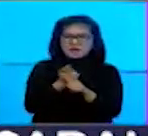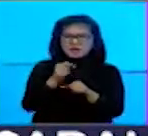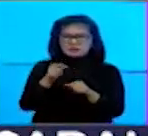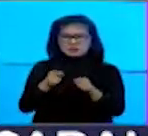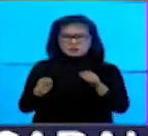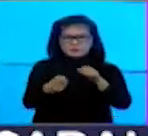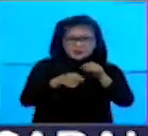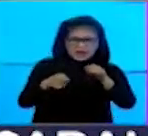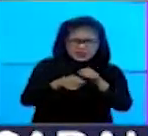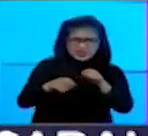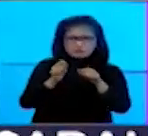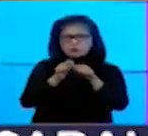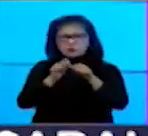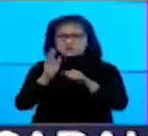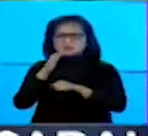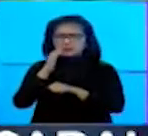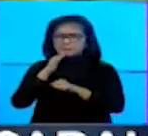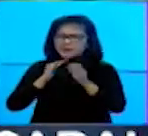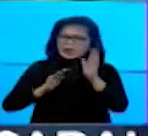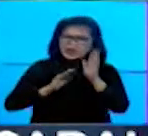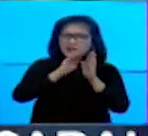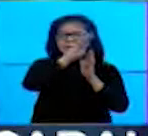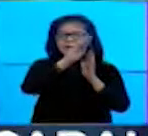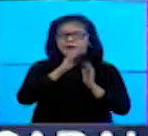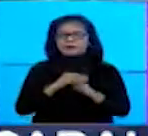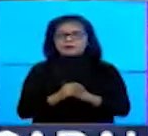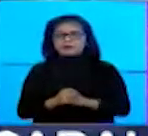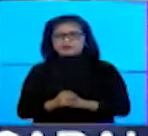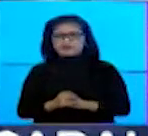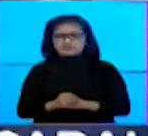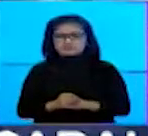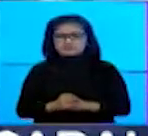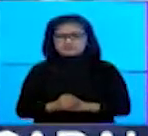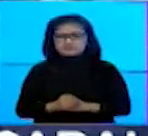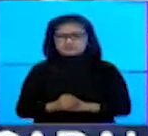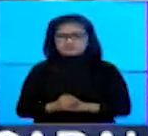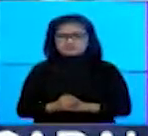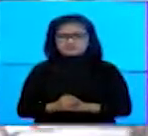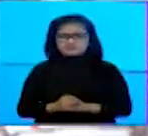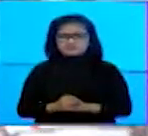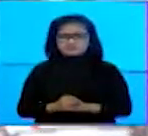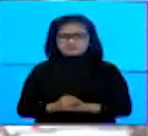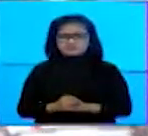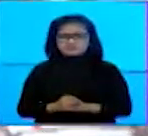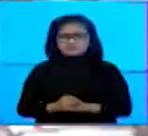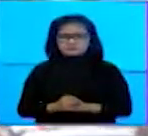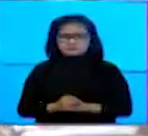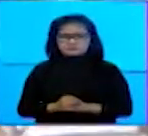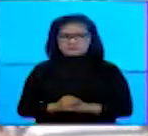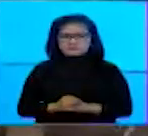menjadi pemicu kenaikan harga cabai. Dari Banyuwangi, Jawa Timur, Eris Utomo melaporkan.